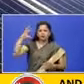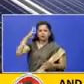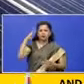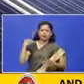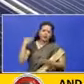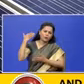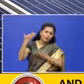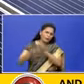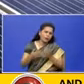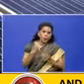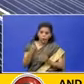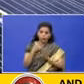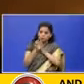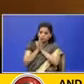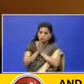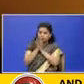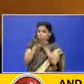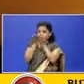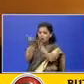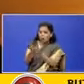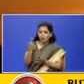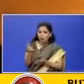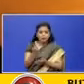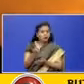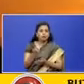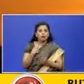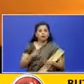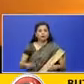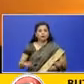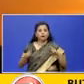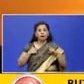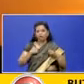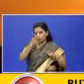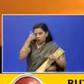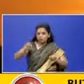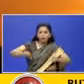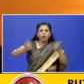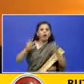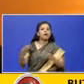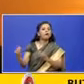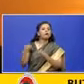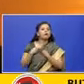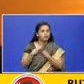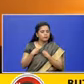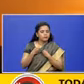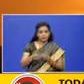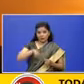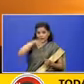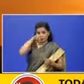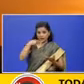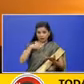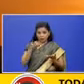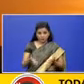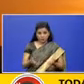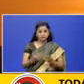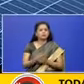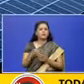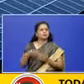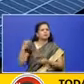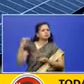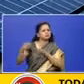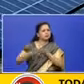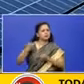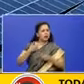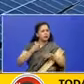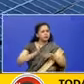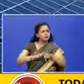से उपासना ही नहीं, जीवन पद्धति के भी केंद्र में रह रहे हैं। भारत आज अपने पारंपरिक अनुभवों